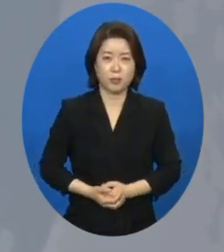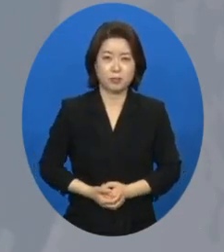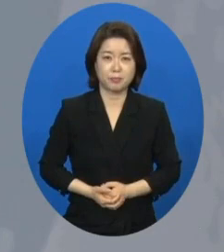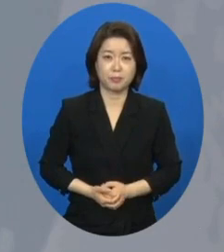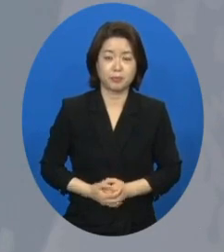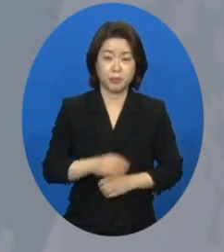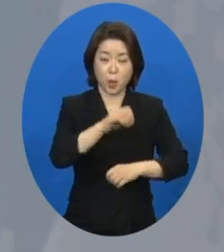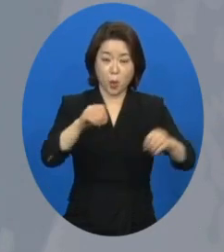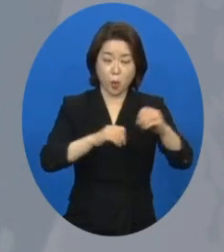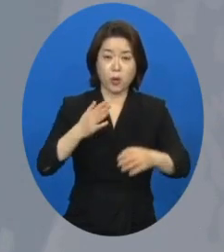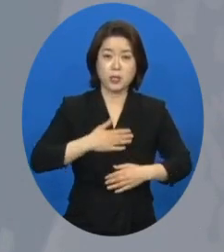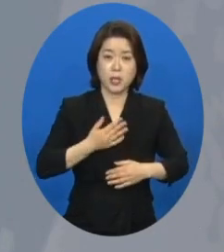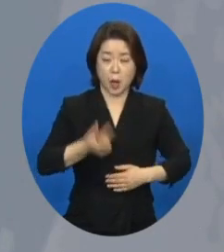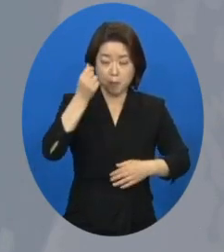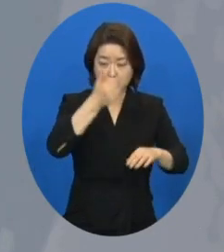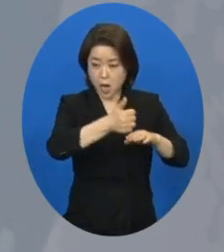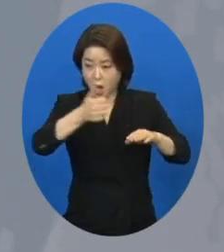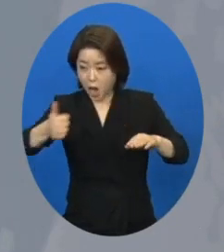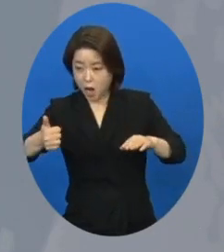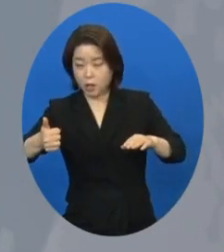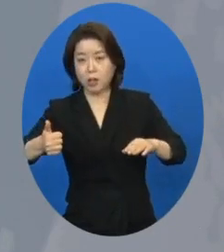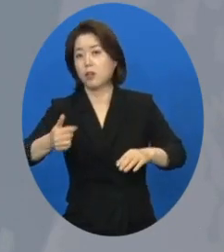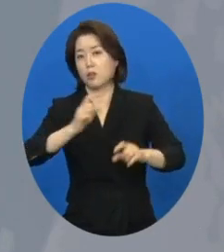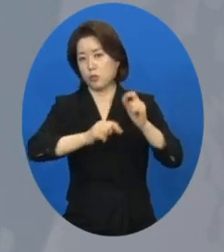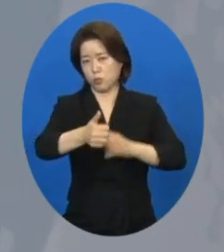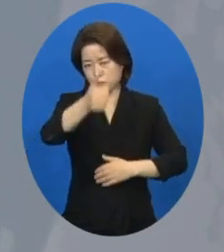오히려 제가 빨리 빠지는 게 더 좋을 수도 있어요.